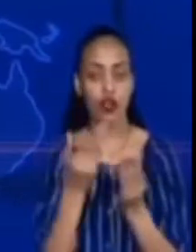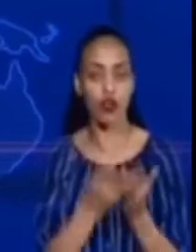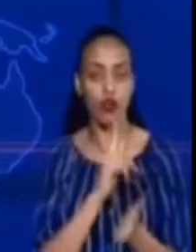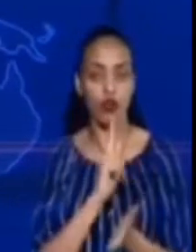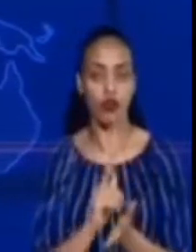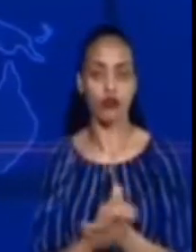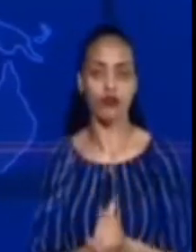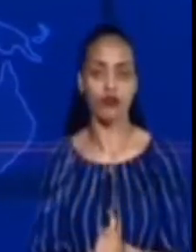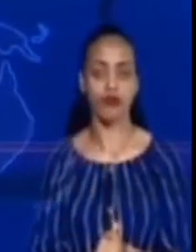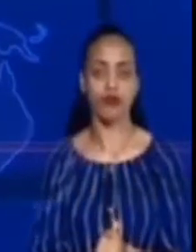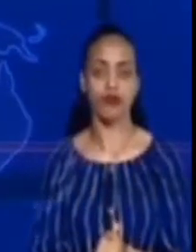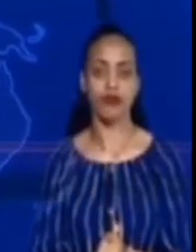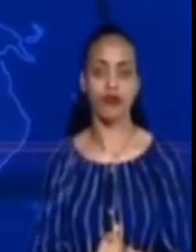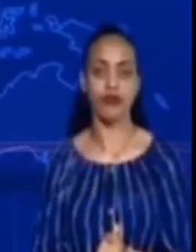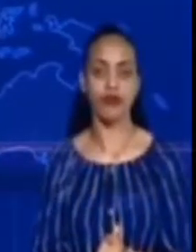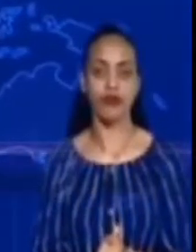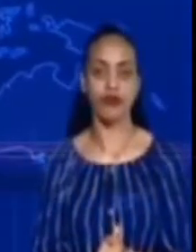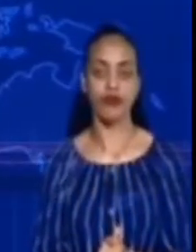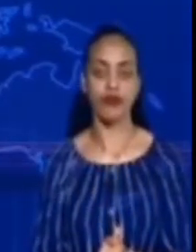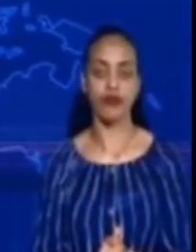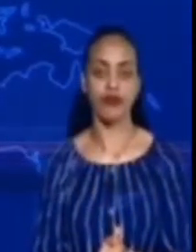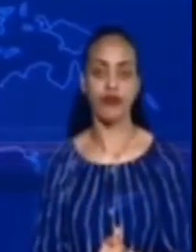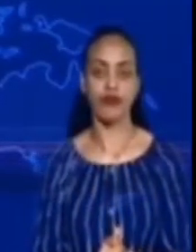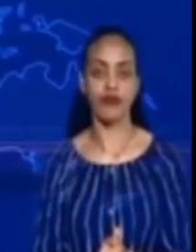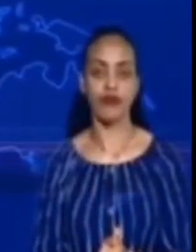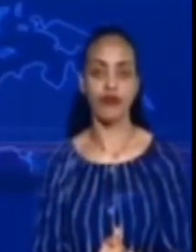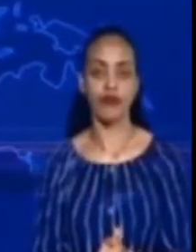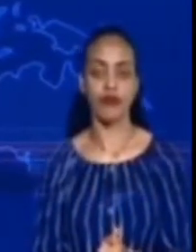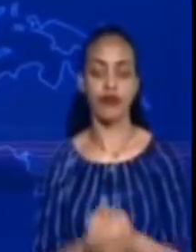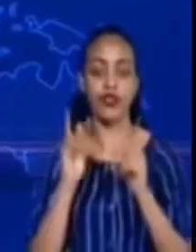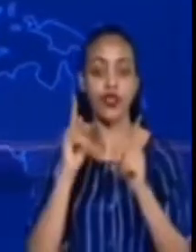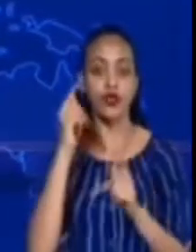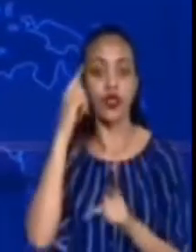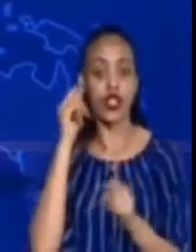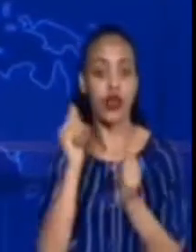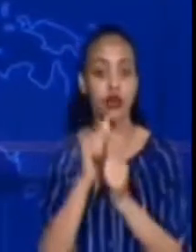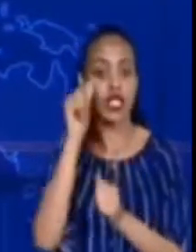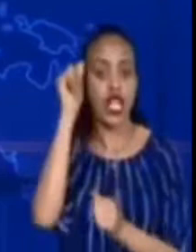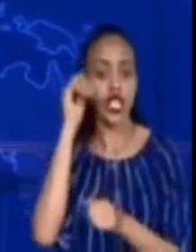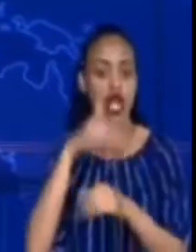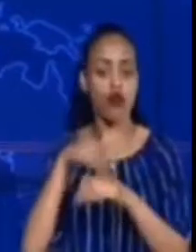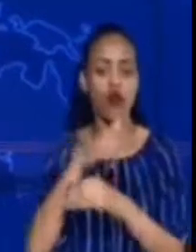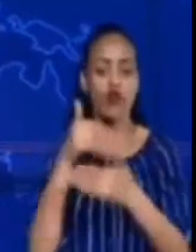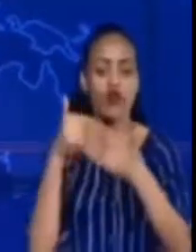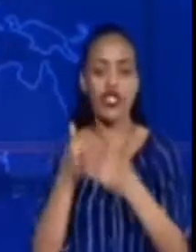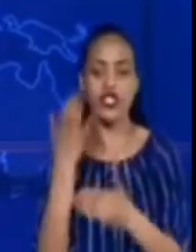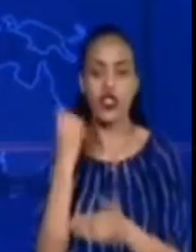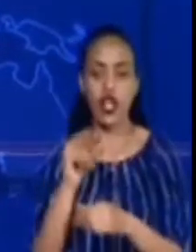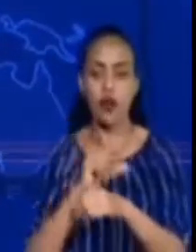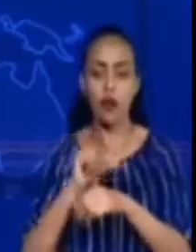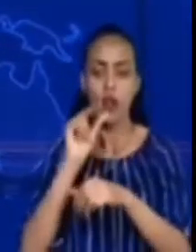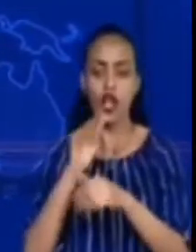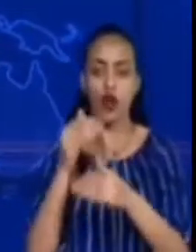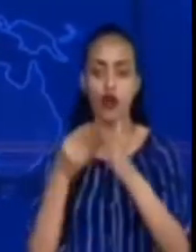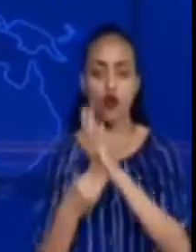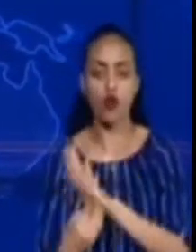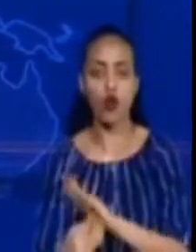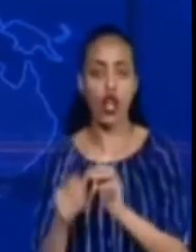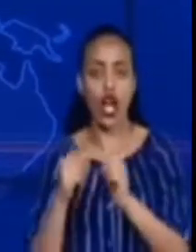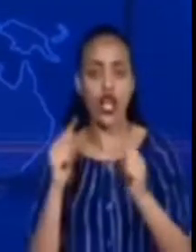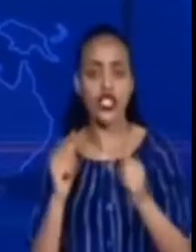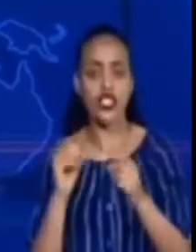ወራነ ጣሊያንስ በከሎ ለጥረት ሃለን ዴቪን የመንጫሰ ወይ ተማሩት ዴቪንስ ሁመን ማሩ